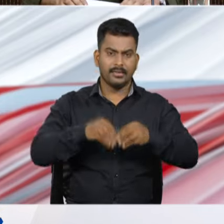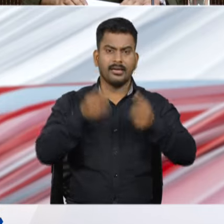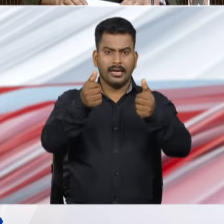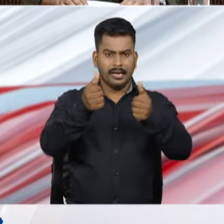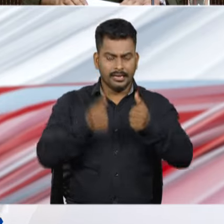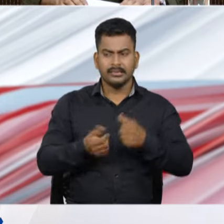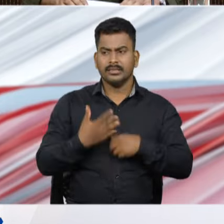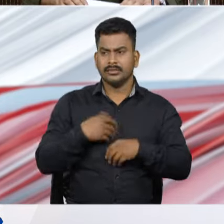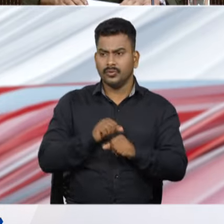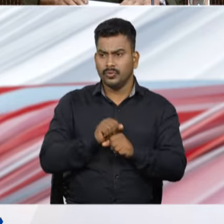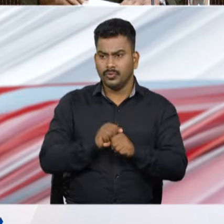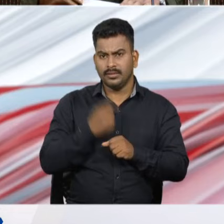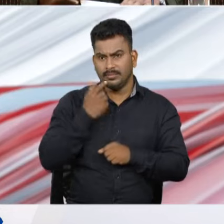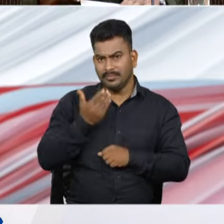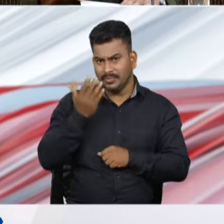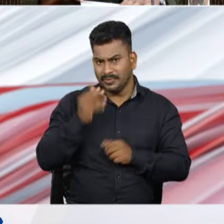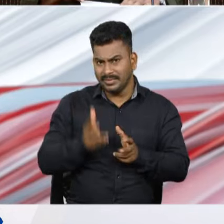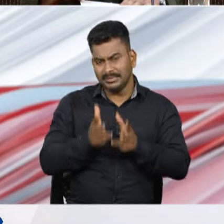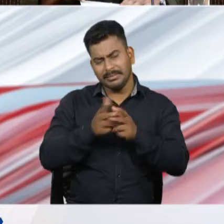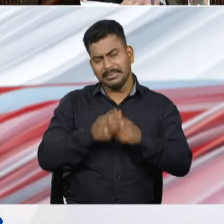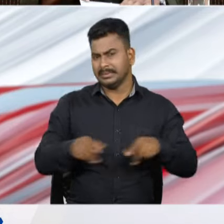ഞാനത് പറഞ്ഞതുപോലെ